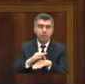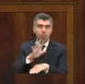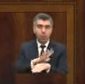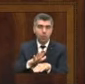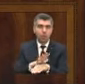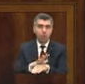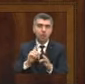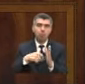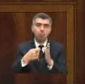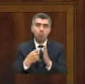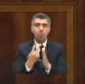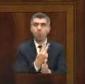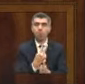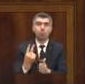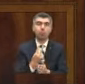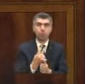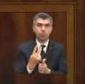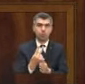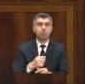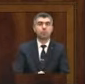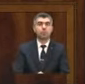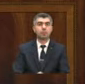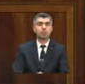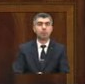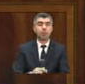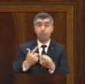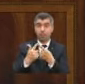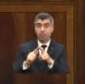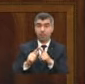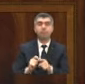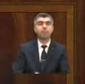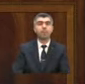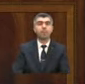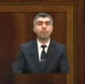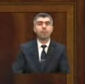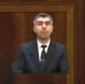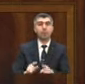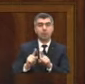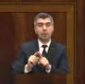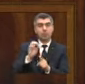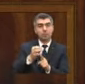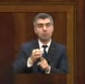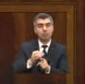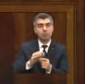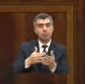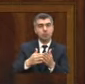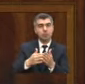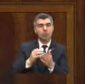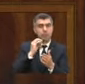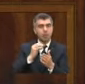المشروعين القانونين اللي كانوا الحمد لله ونزلنا جزء كبير من طبقناهم على أرض الواقع. عادي نجي